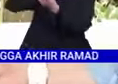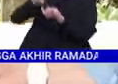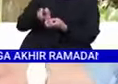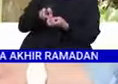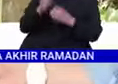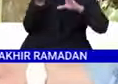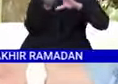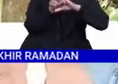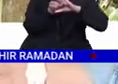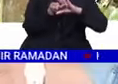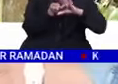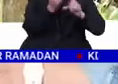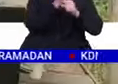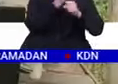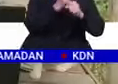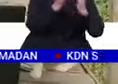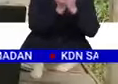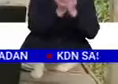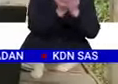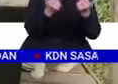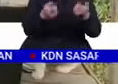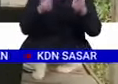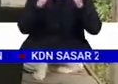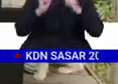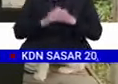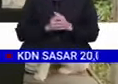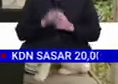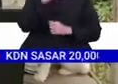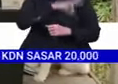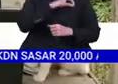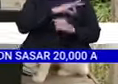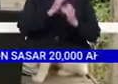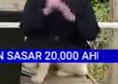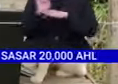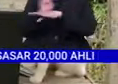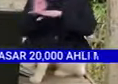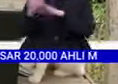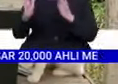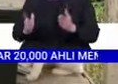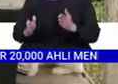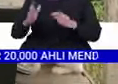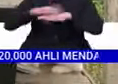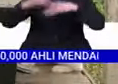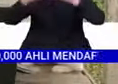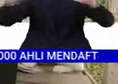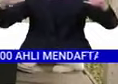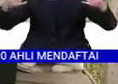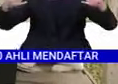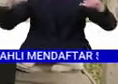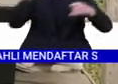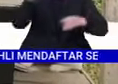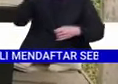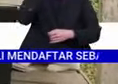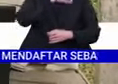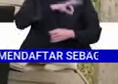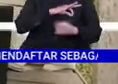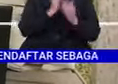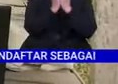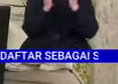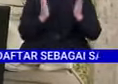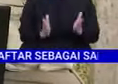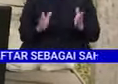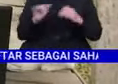vinota di sekolah selain memberi manfaat kepada peniaga dalam kalian Ia juga memberi manfaat kepada